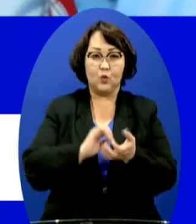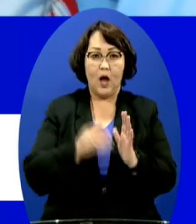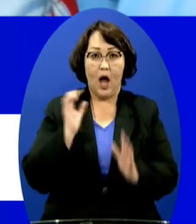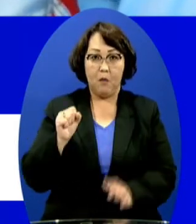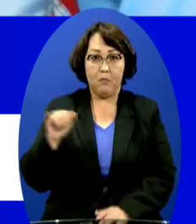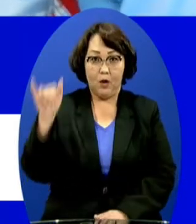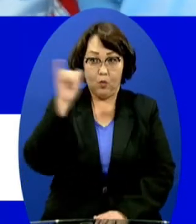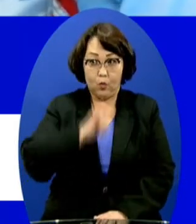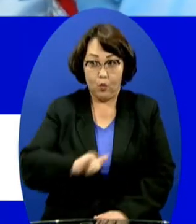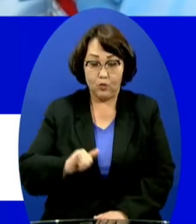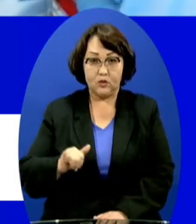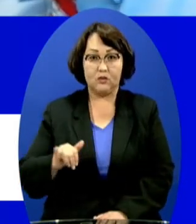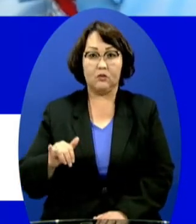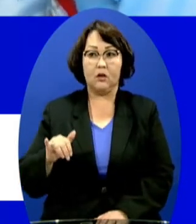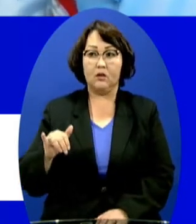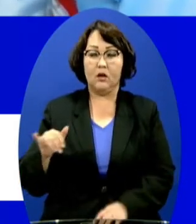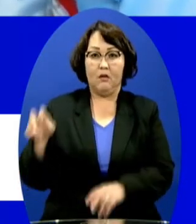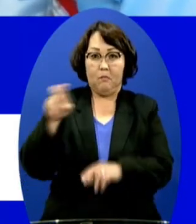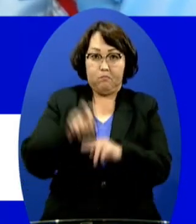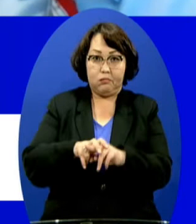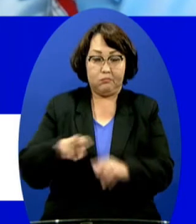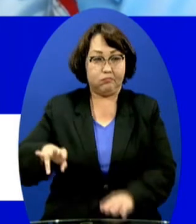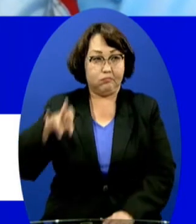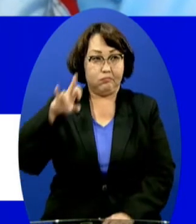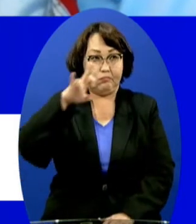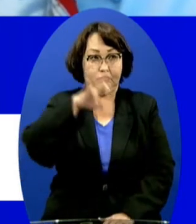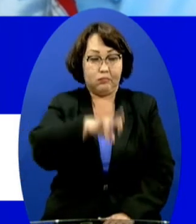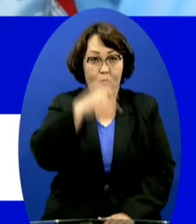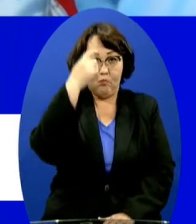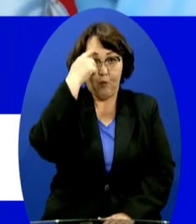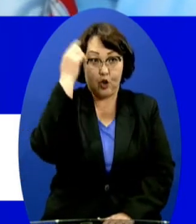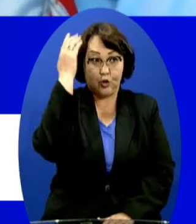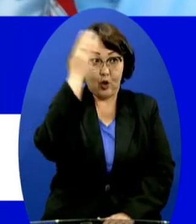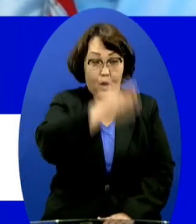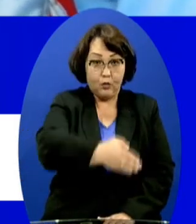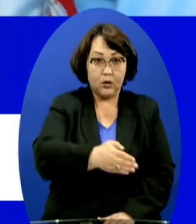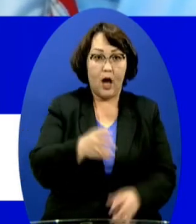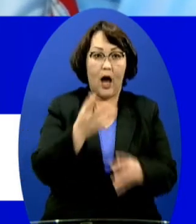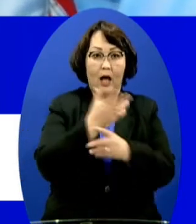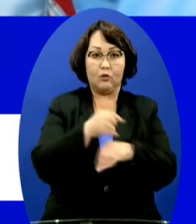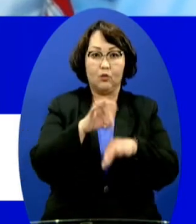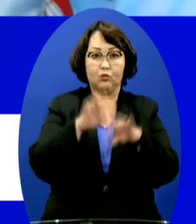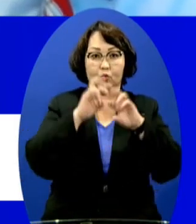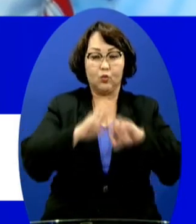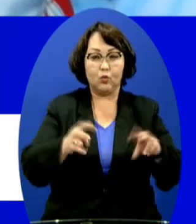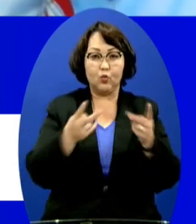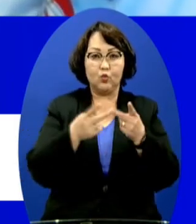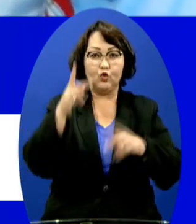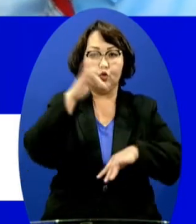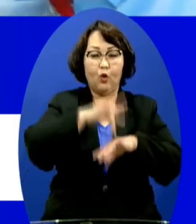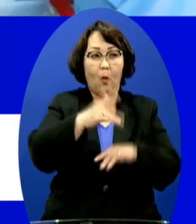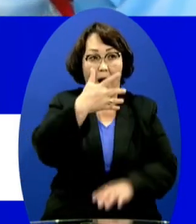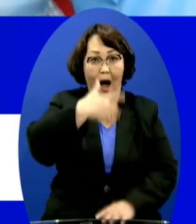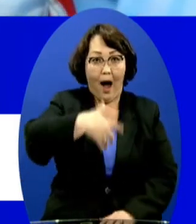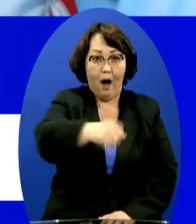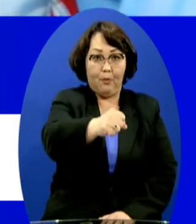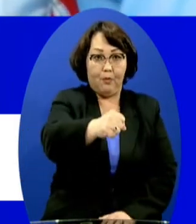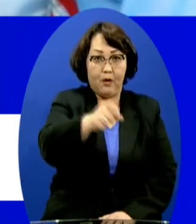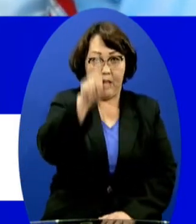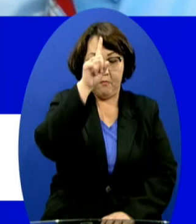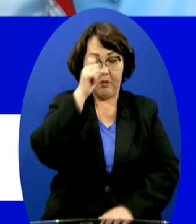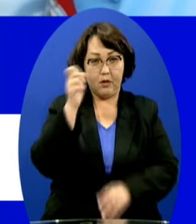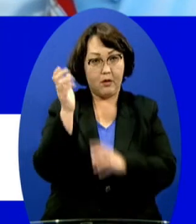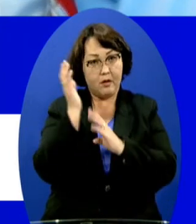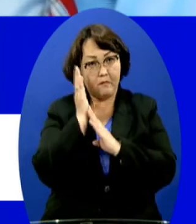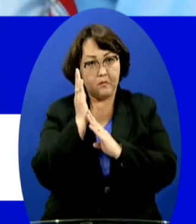гин халдвар төвчин судлын үндэсний төвд тус гаргалж байгаа. Хөрөлдөлт халдвар авсан байх магадлалтай гэж үзээд тэгээд халдвар төвчин судлын